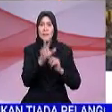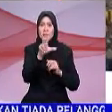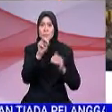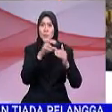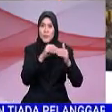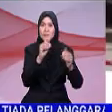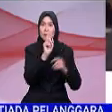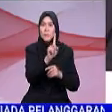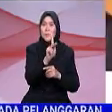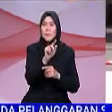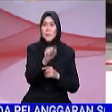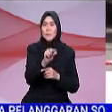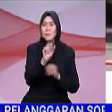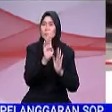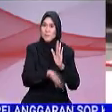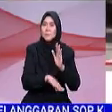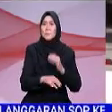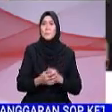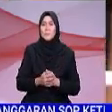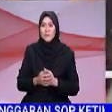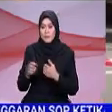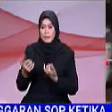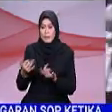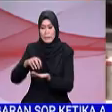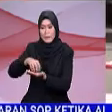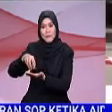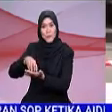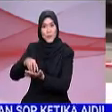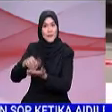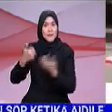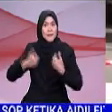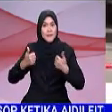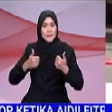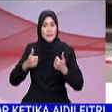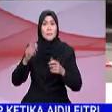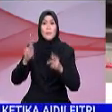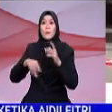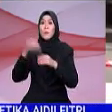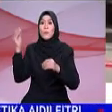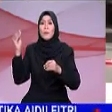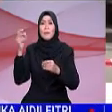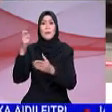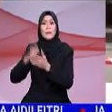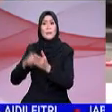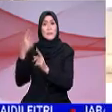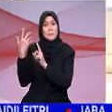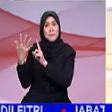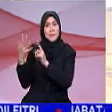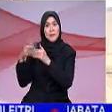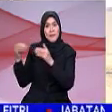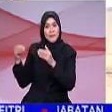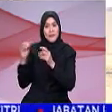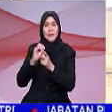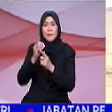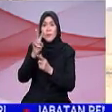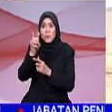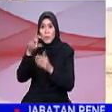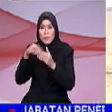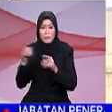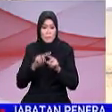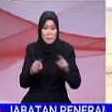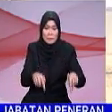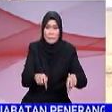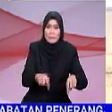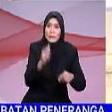RM30 sekilo. Macam ni kuih raya yang saya beli ni, selalu kalau kat luar kita boleh beli harga dengan RM15 atau RM20, tapi ni